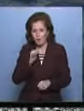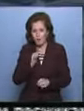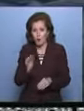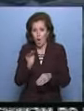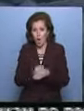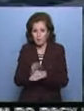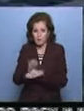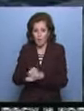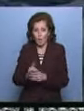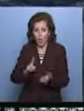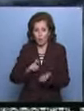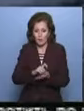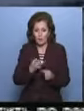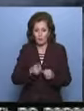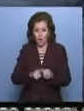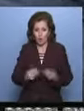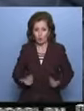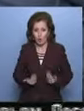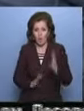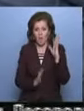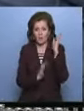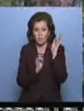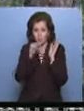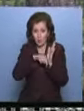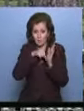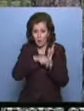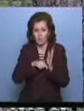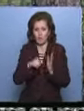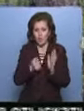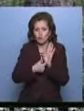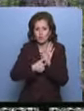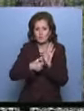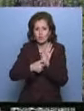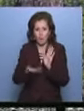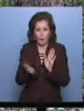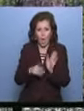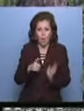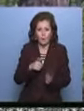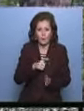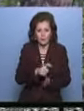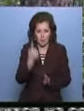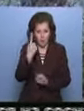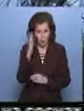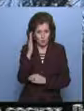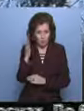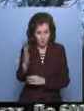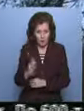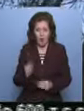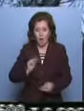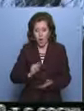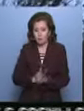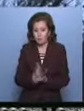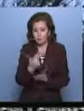гусениц, прижившихся на соснах. До 600 гусениц с одной сосны снимали летом. В лесу Вячеслав Николаев работает 30